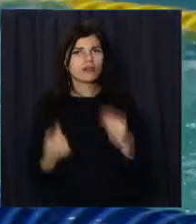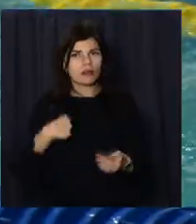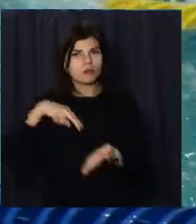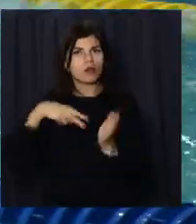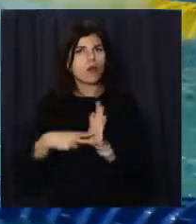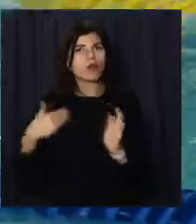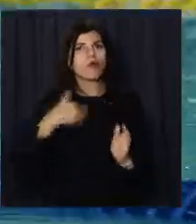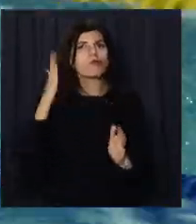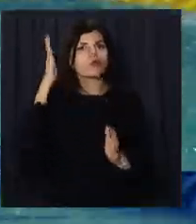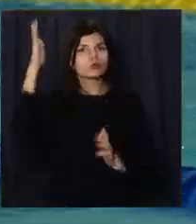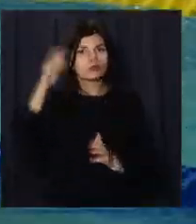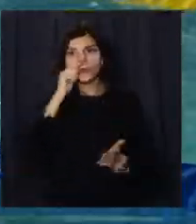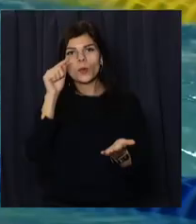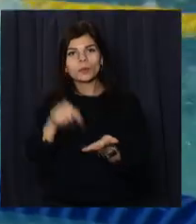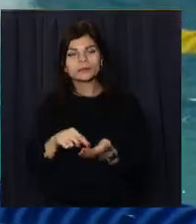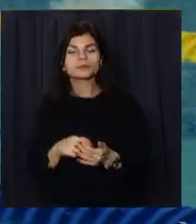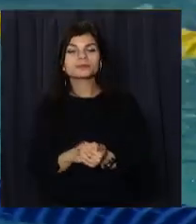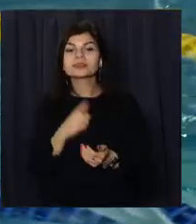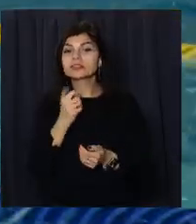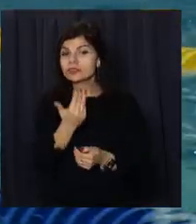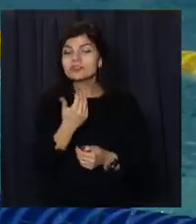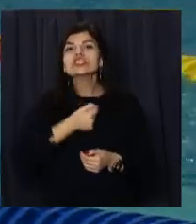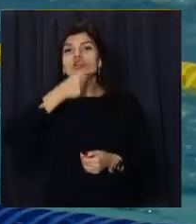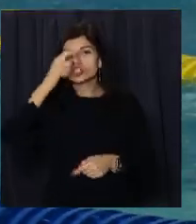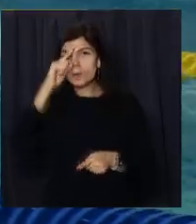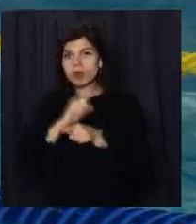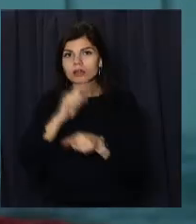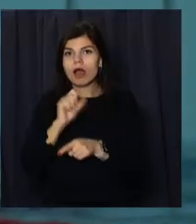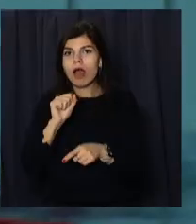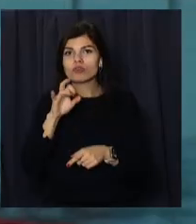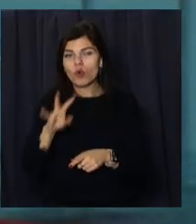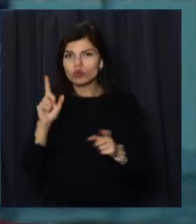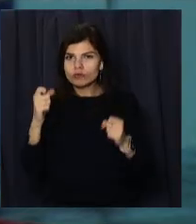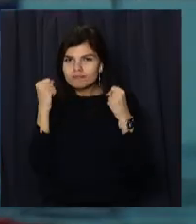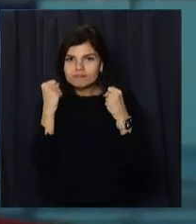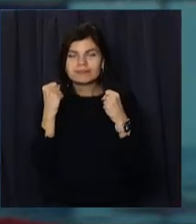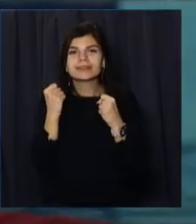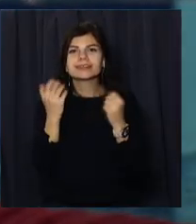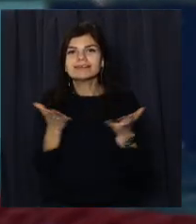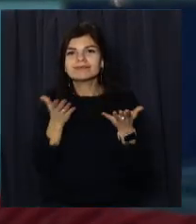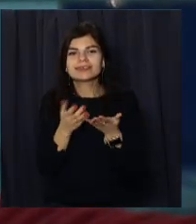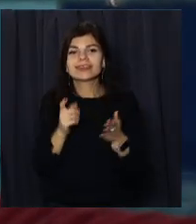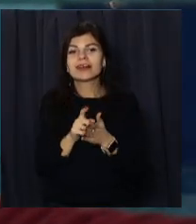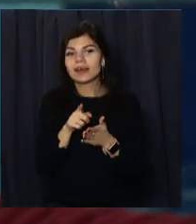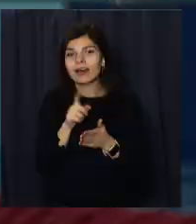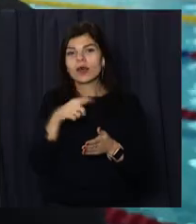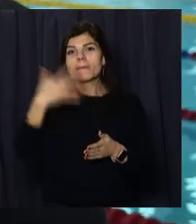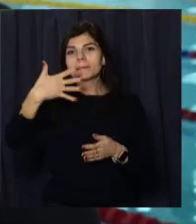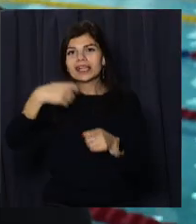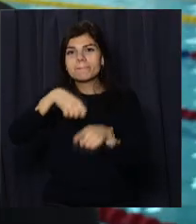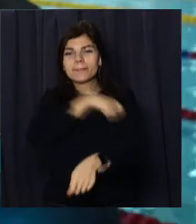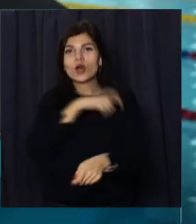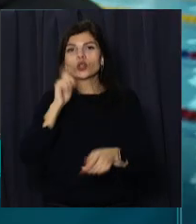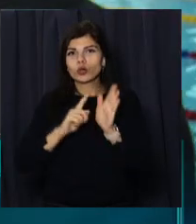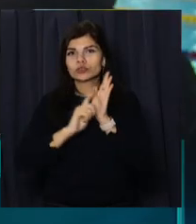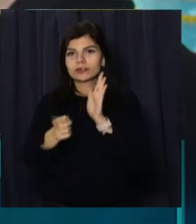кулаки її старший брат Антон. Він також піднявся на вищу сходинку п'єдесталу за перемогу на 50-метрівці кролем. Хорошо,